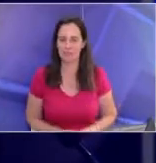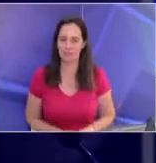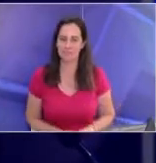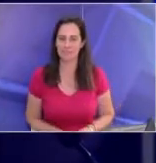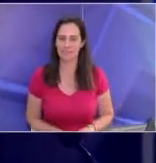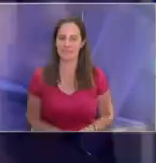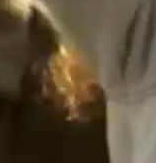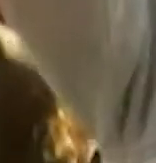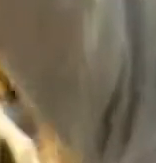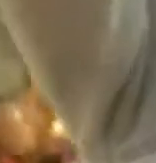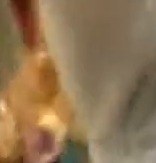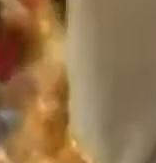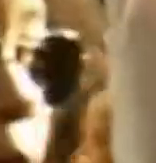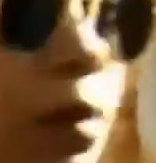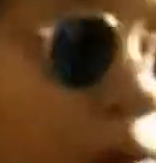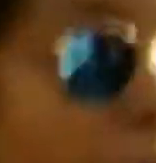עבודה.